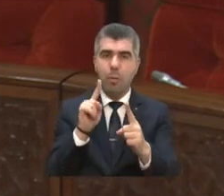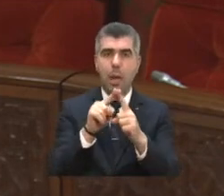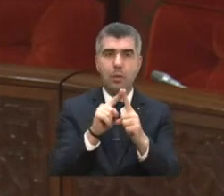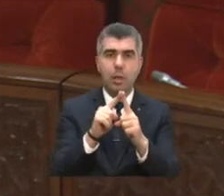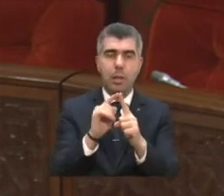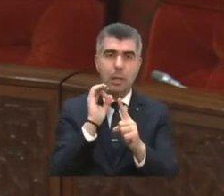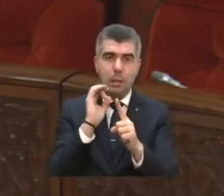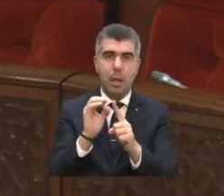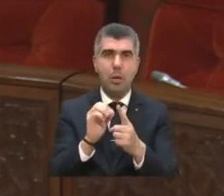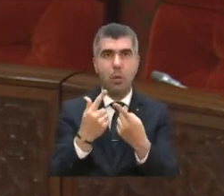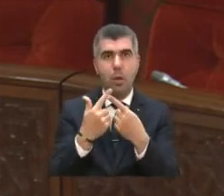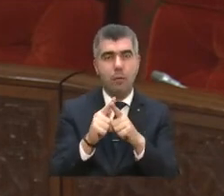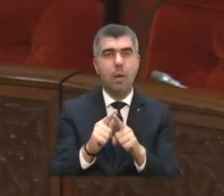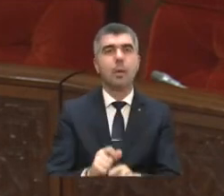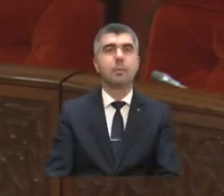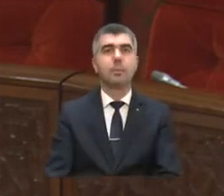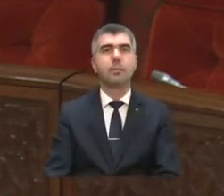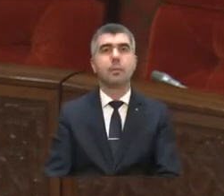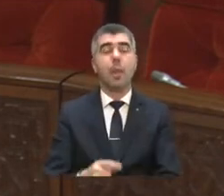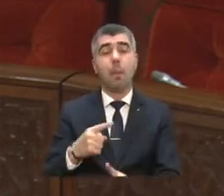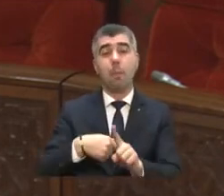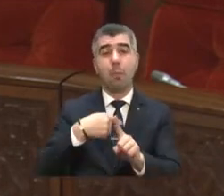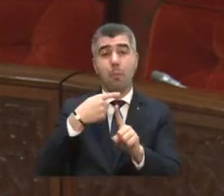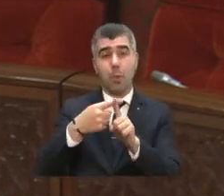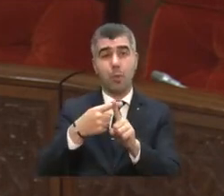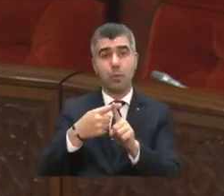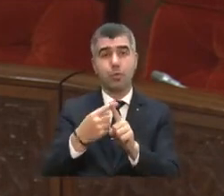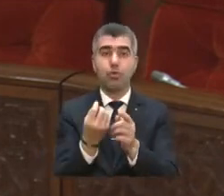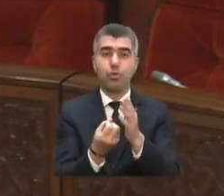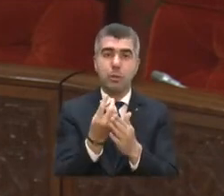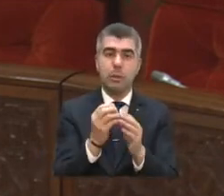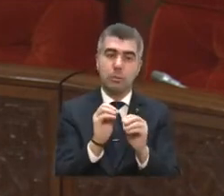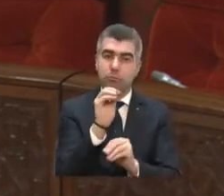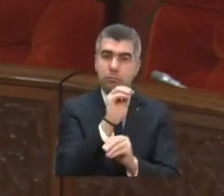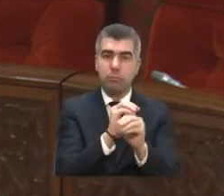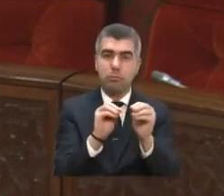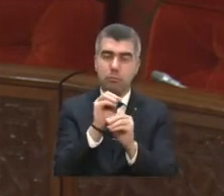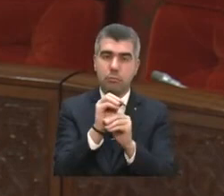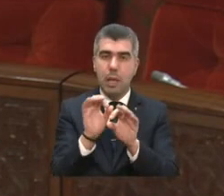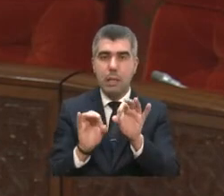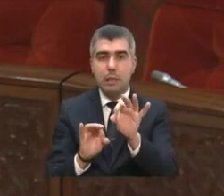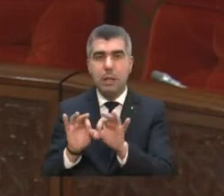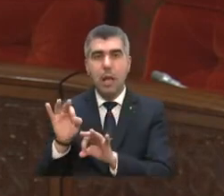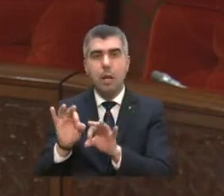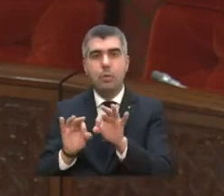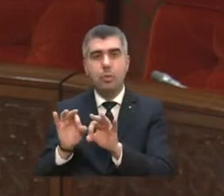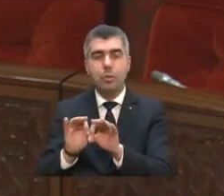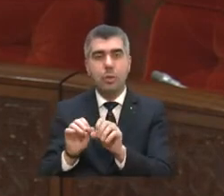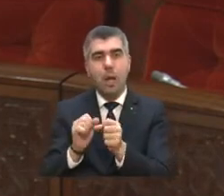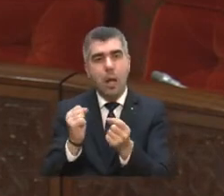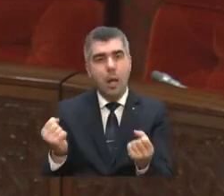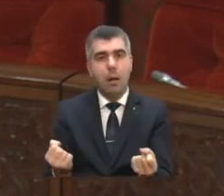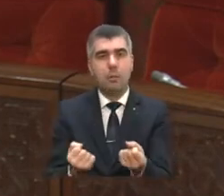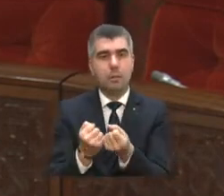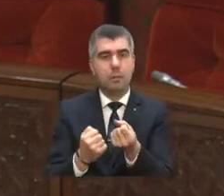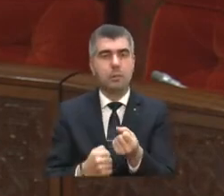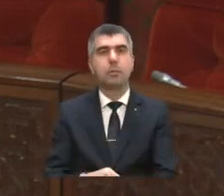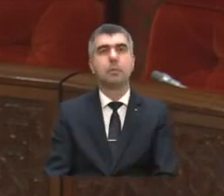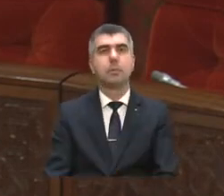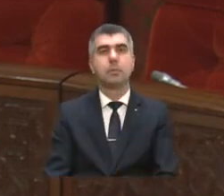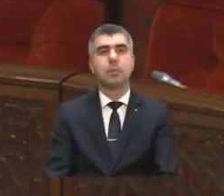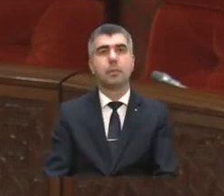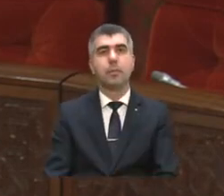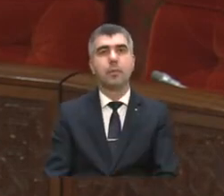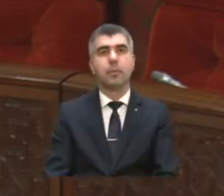أنماطه، وكذا بلورت استراتيجية طموحة من أجل النهوض بقطاع اللوجستيك.